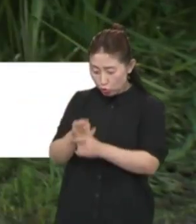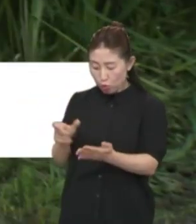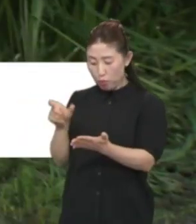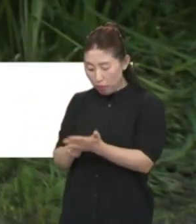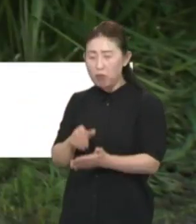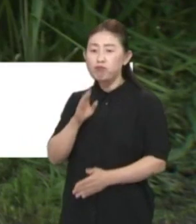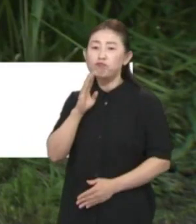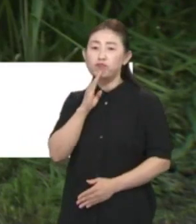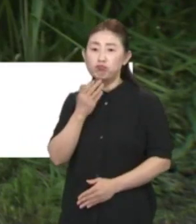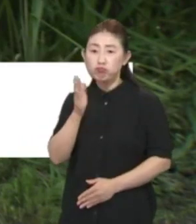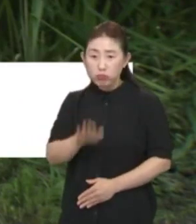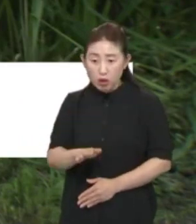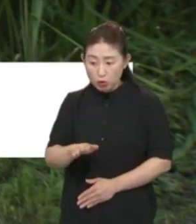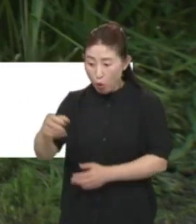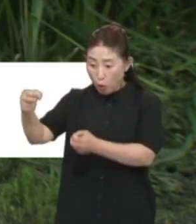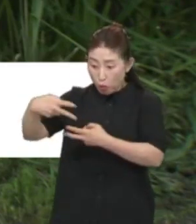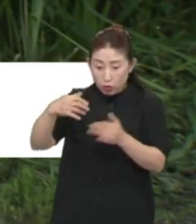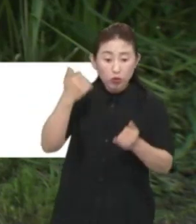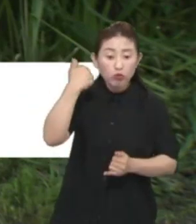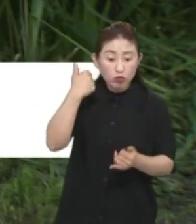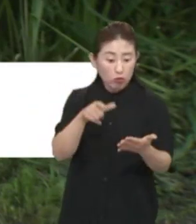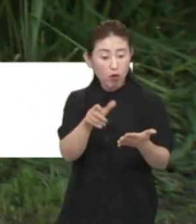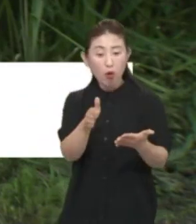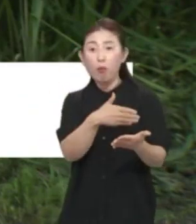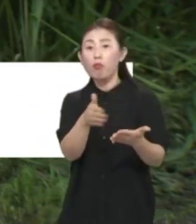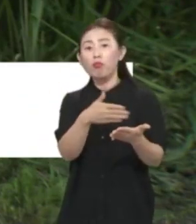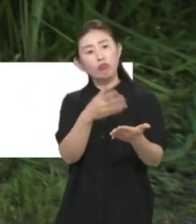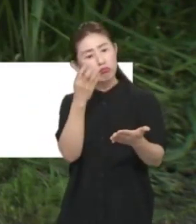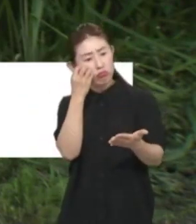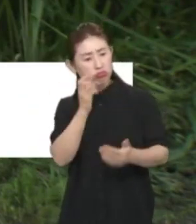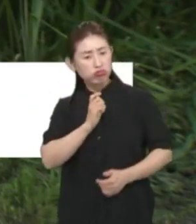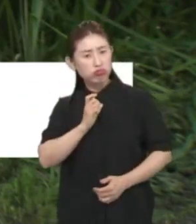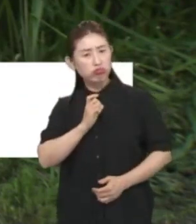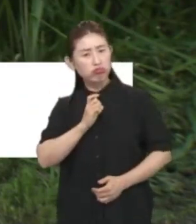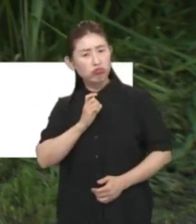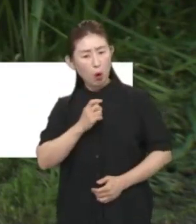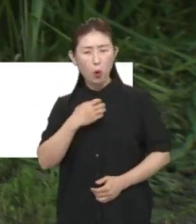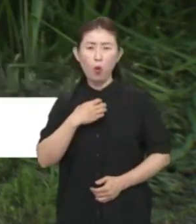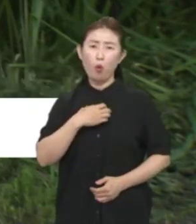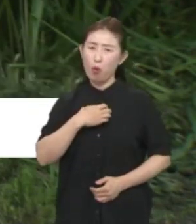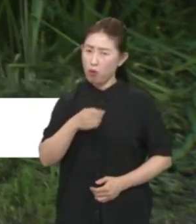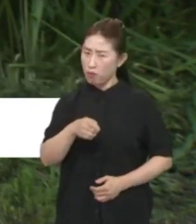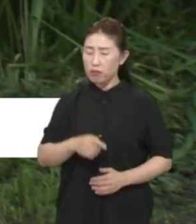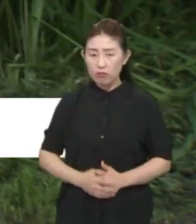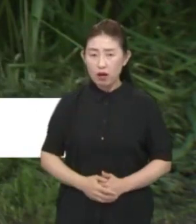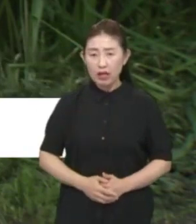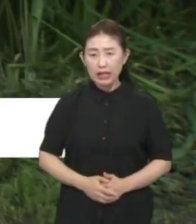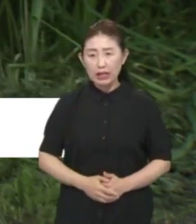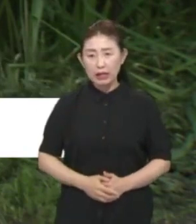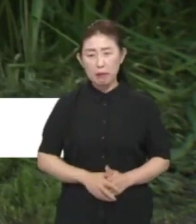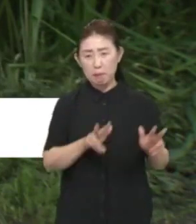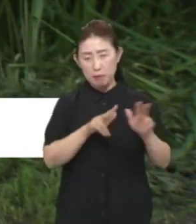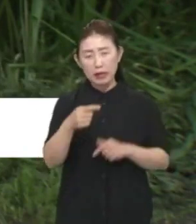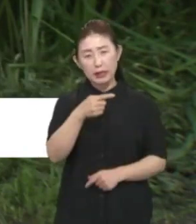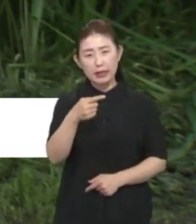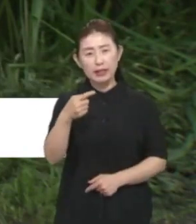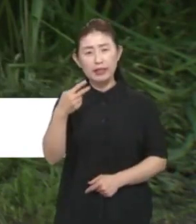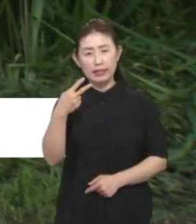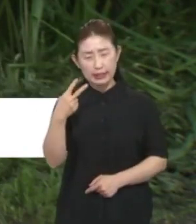정확하게 적어져 있는데 발신인 자가 없는가 봐요. 굉장히 위험하잖아요. 그래서